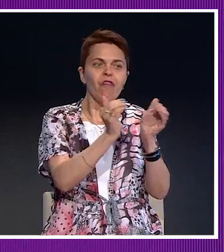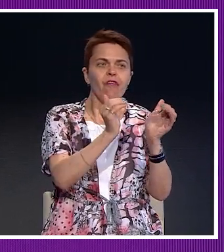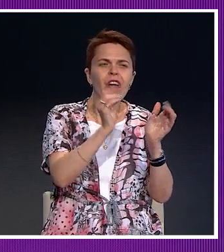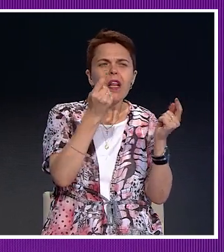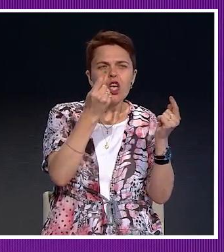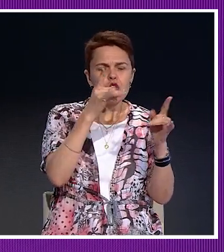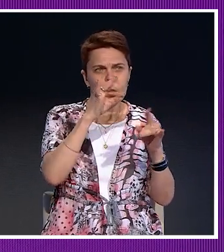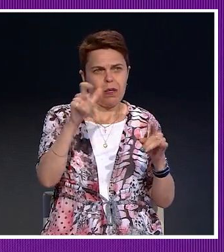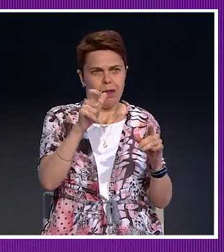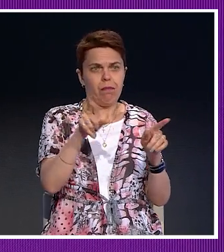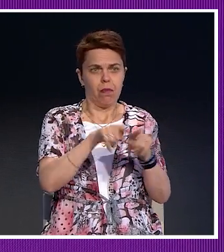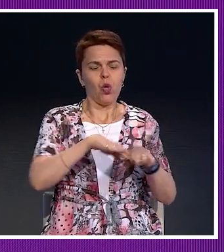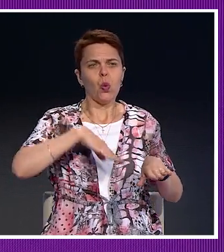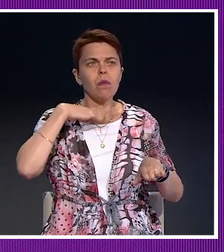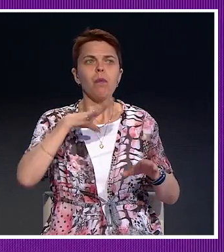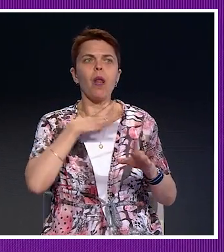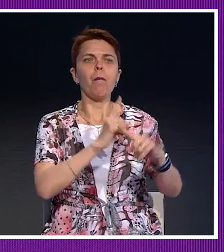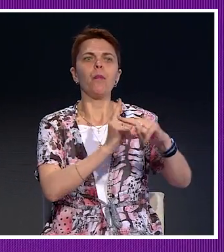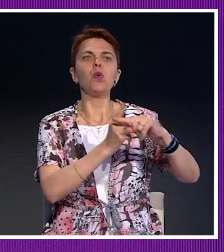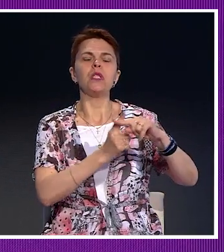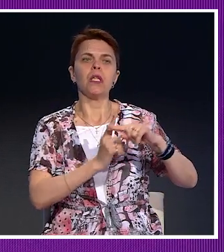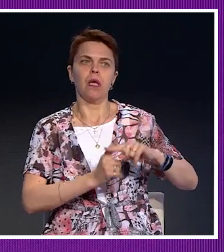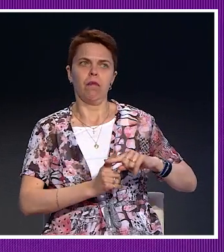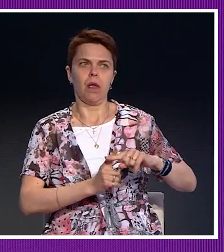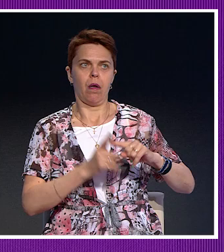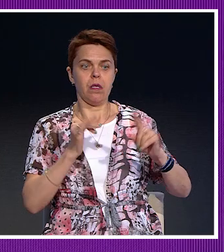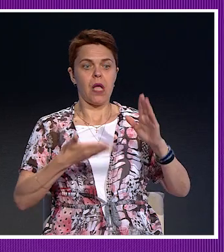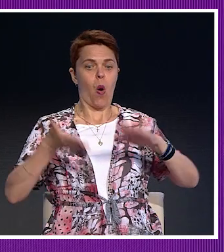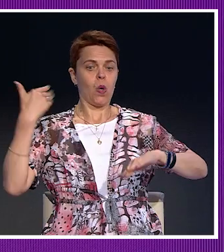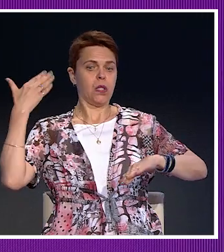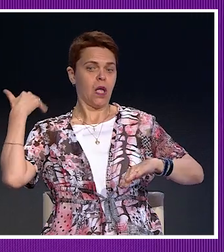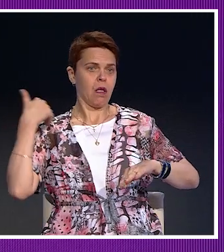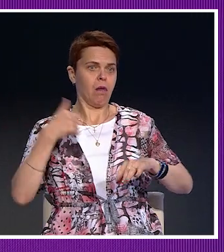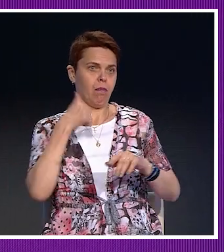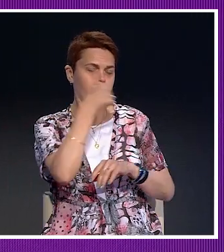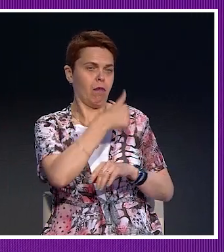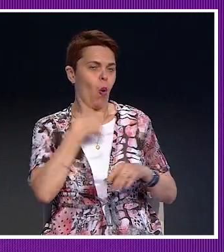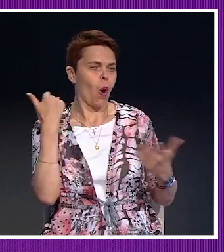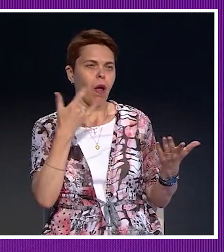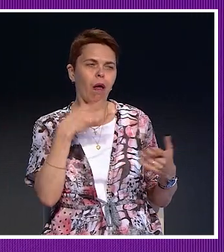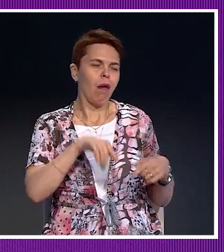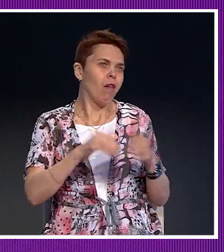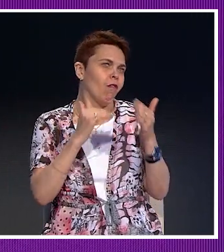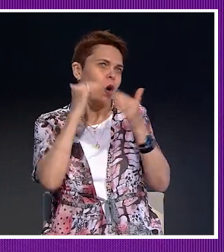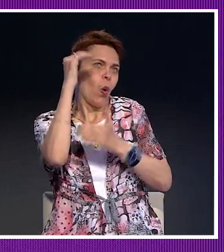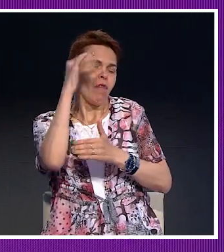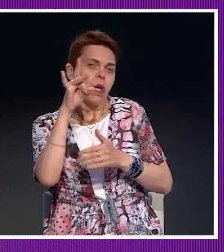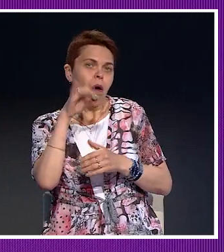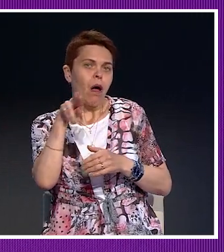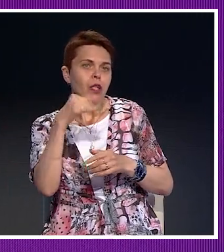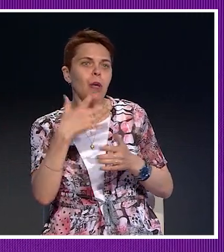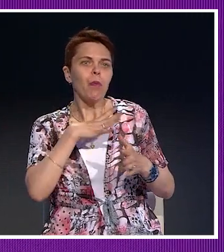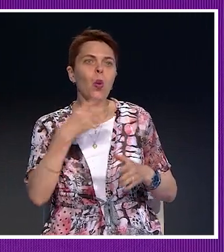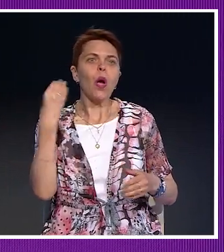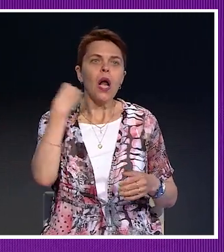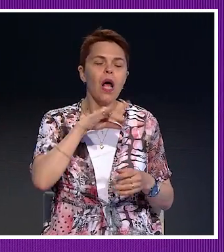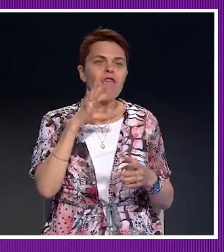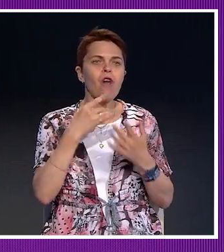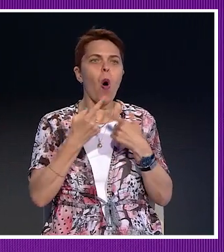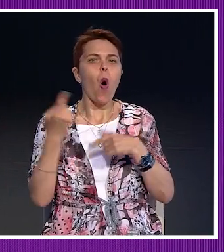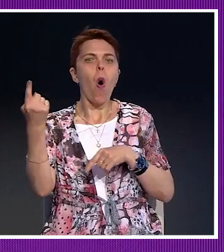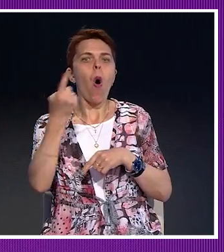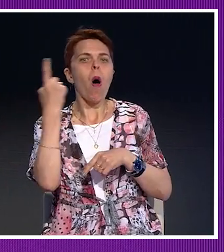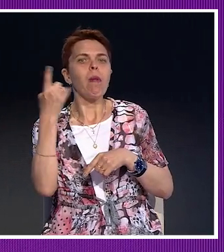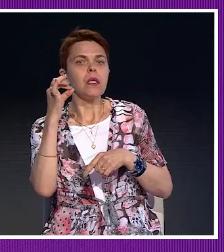громад, була достатньо позитивною навіть за останні роки. І позитивніша, ніж у Верховній Раді, і набагато краще, ніж в